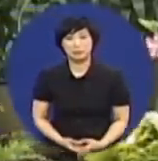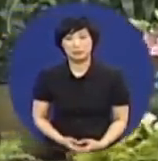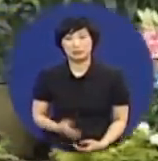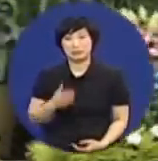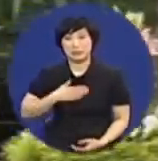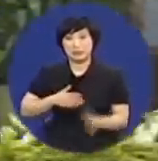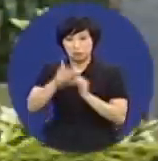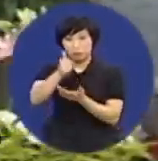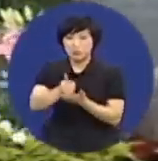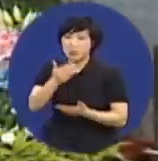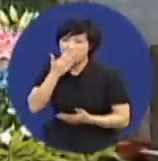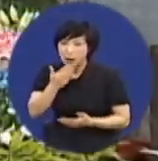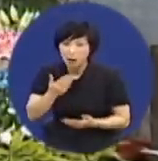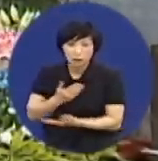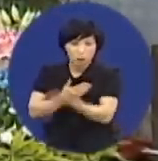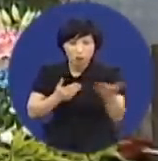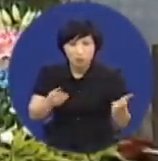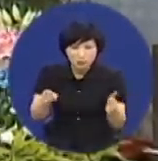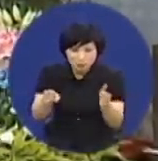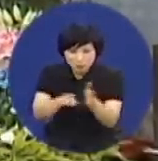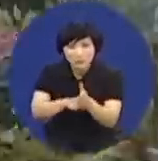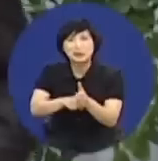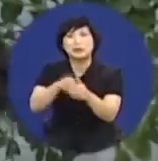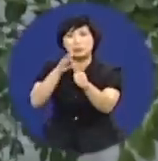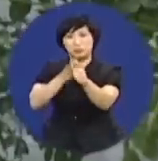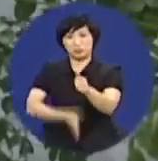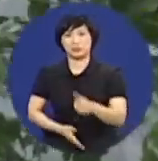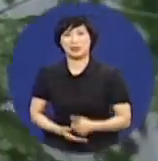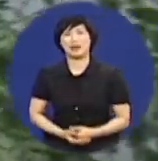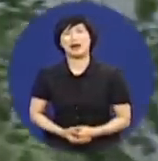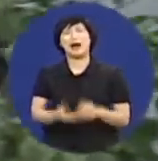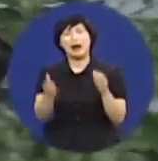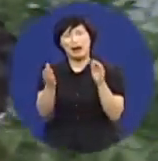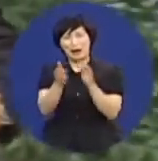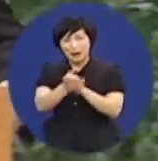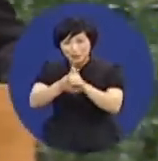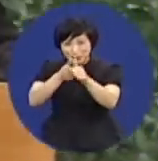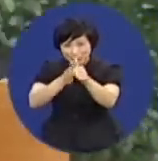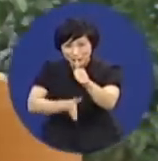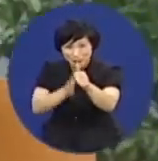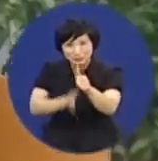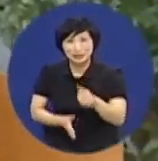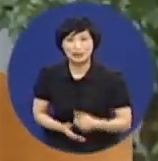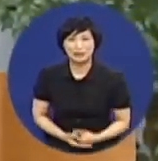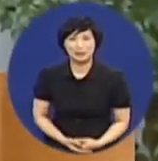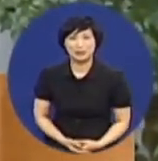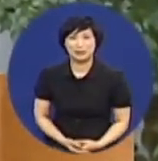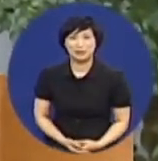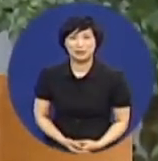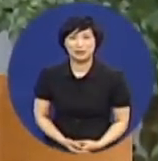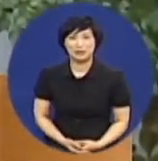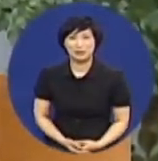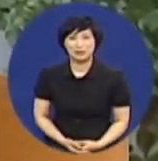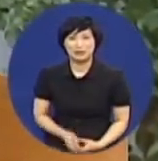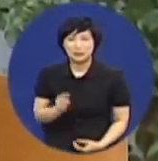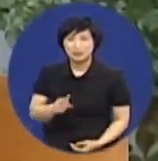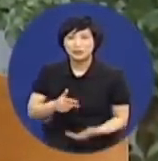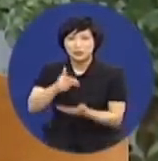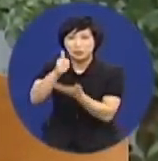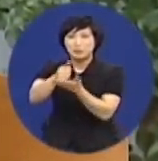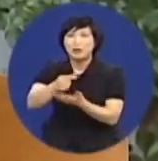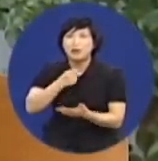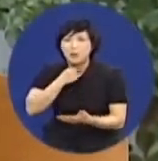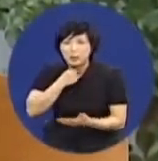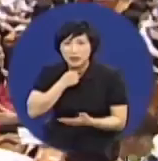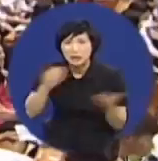くれ、私はできると信じてくれ、アーメンと言いましょう。主の欲